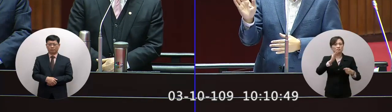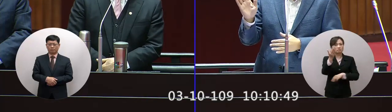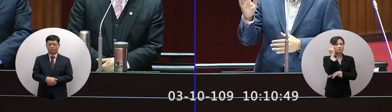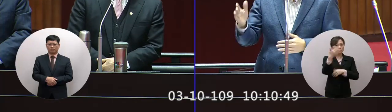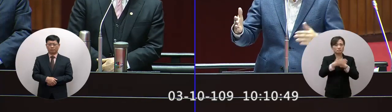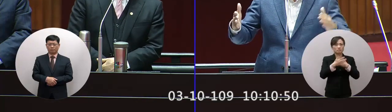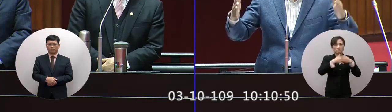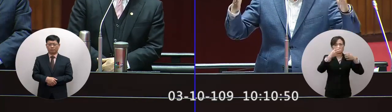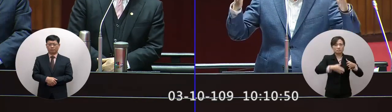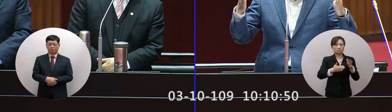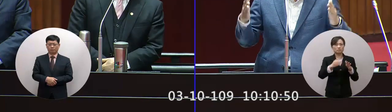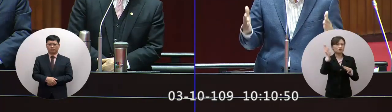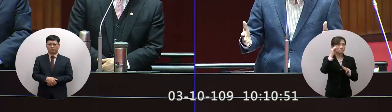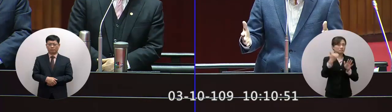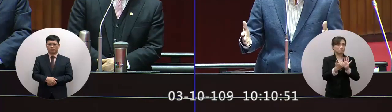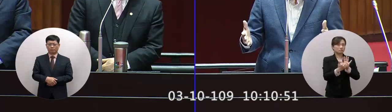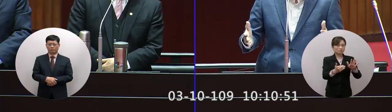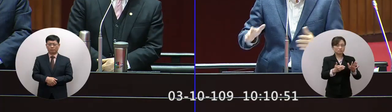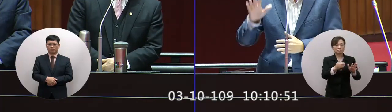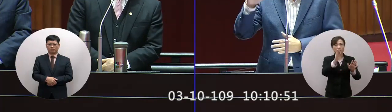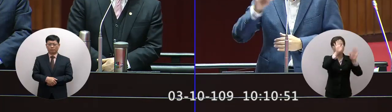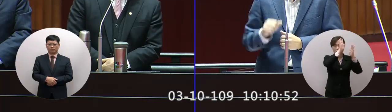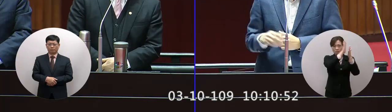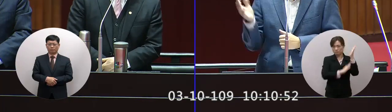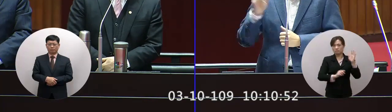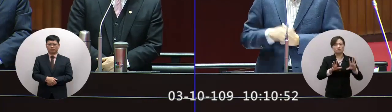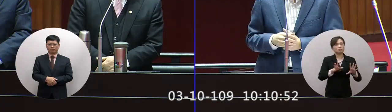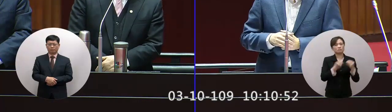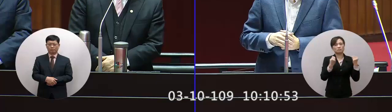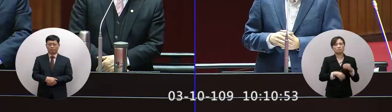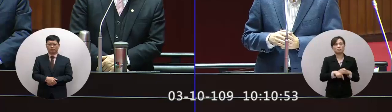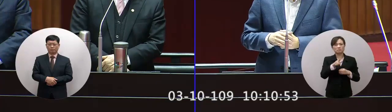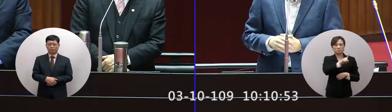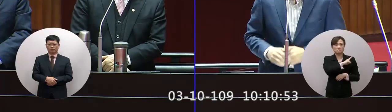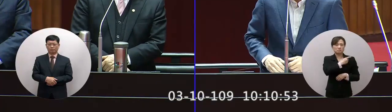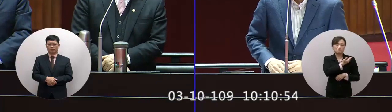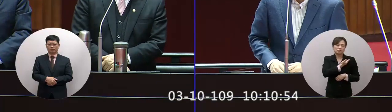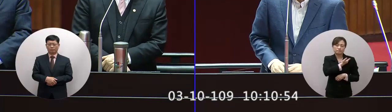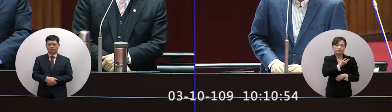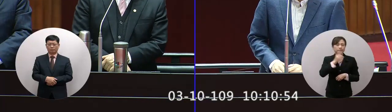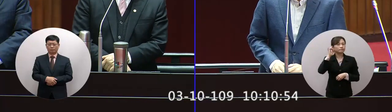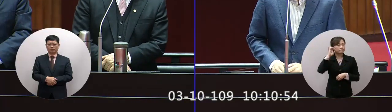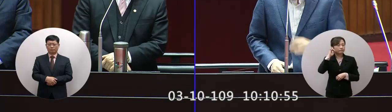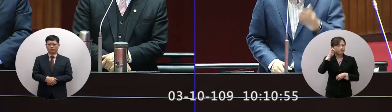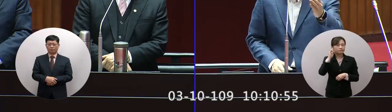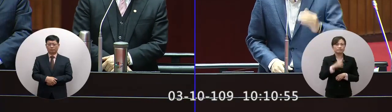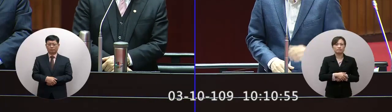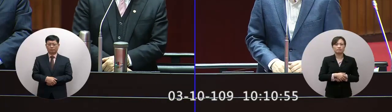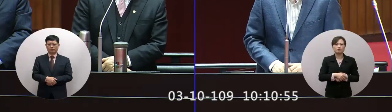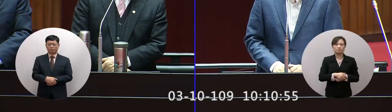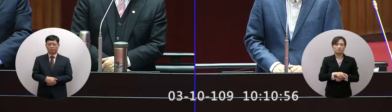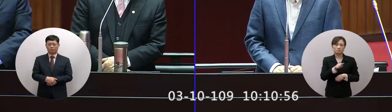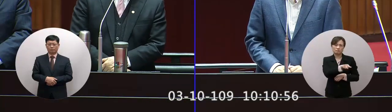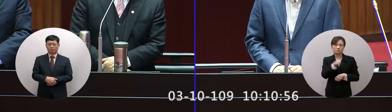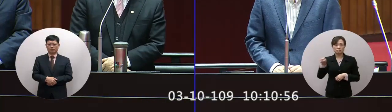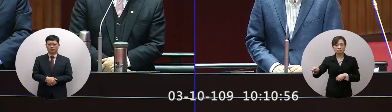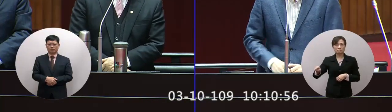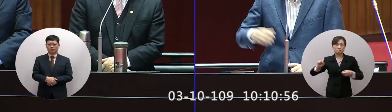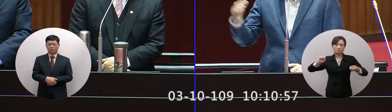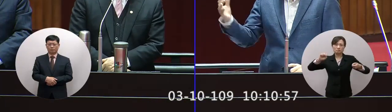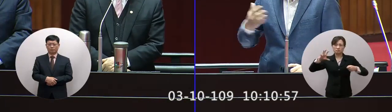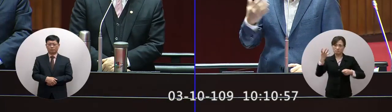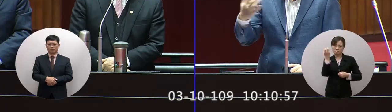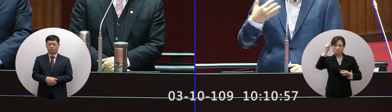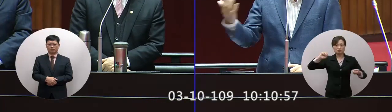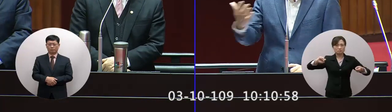因为你被划到缓冲区，你要多忍受5-6分贝。这样的，我想署长，你要不要